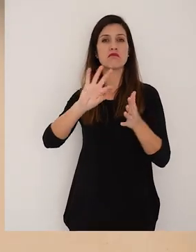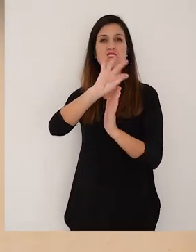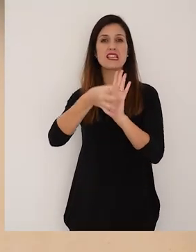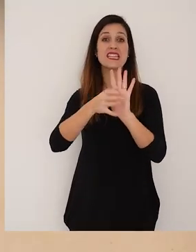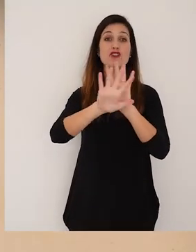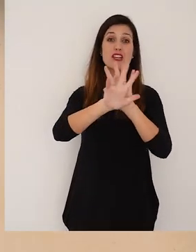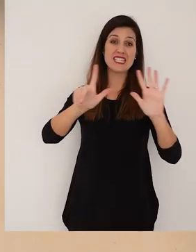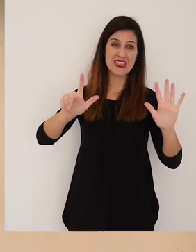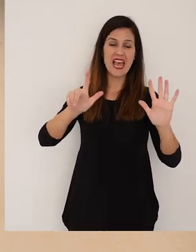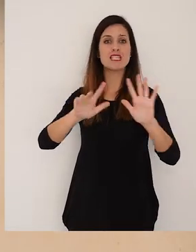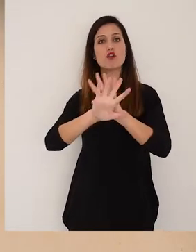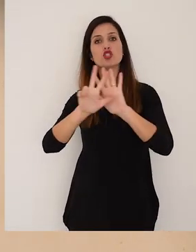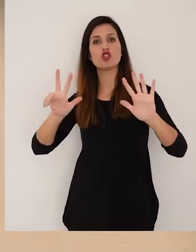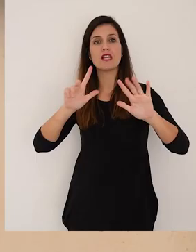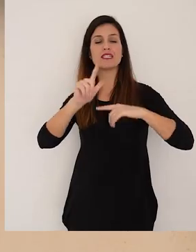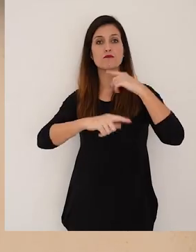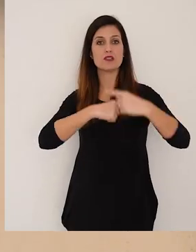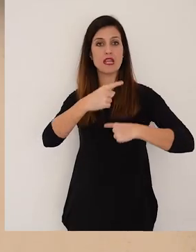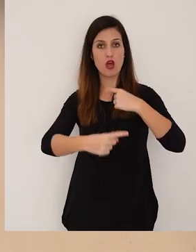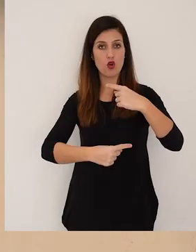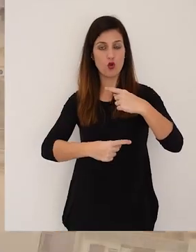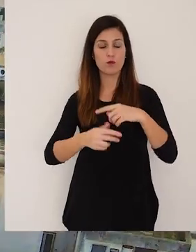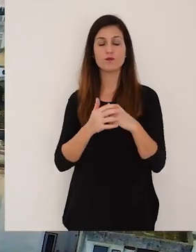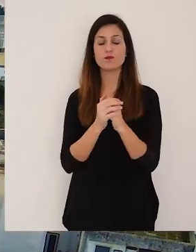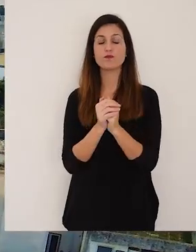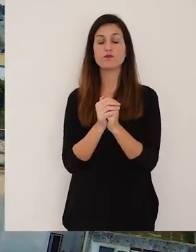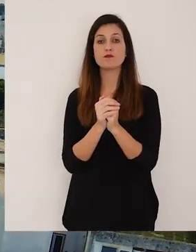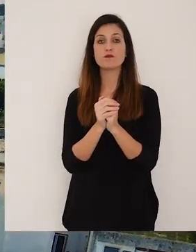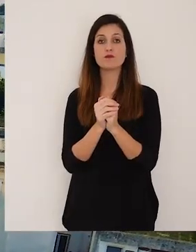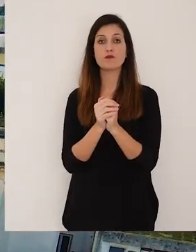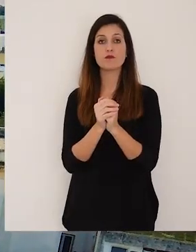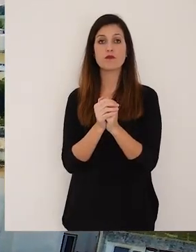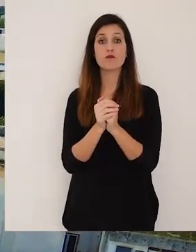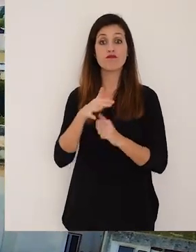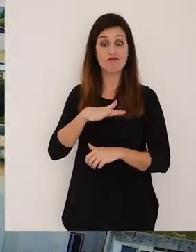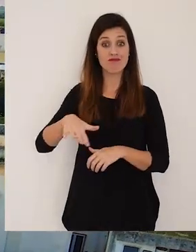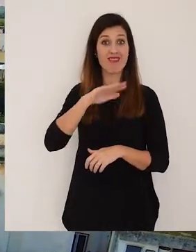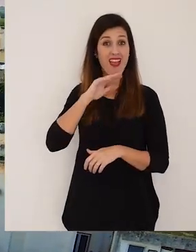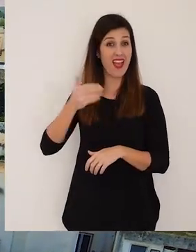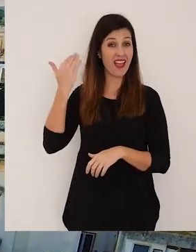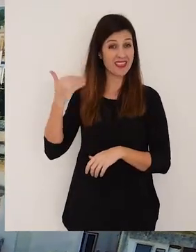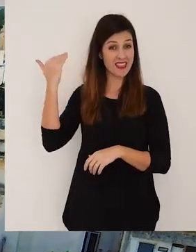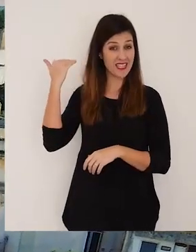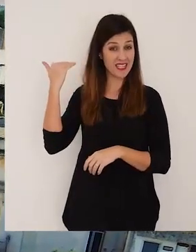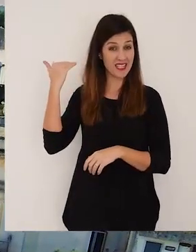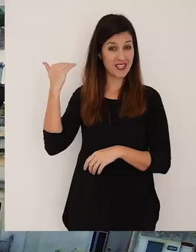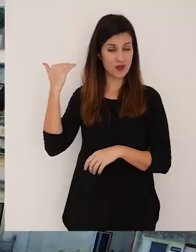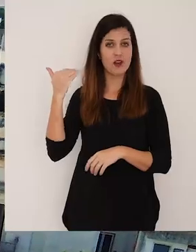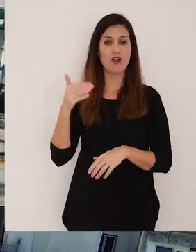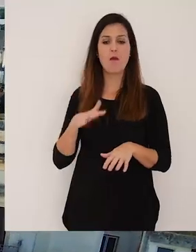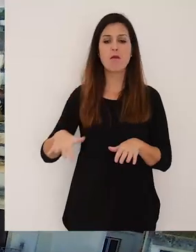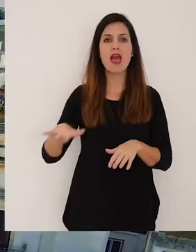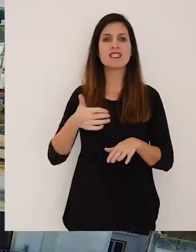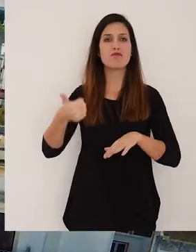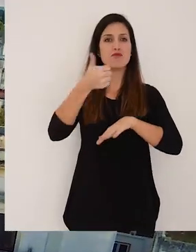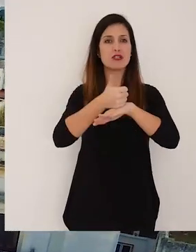XVII-XVIII secolo. Il borgo antico si raccoglie nella scenografica